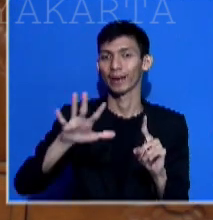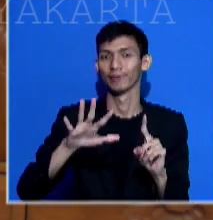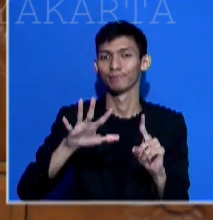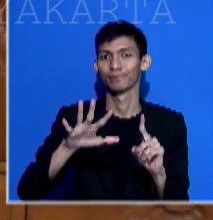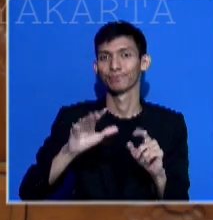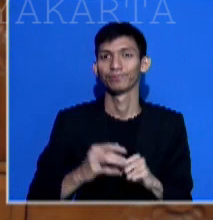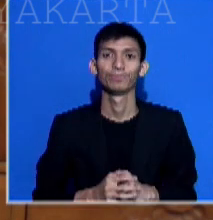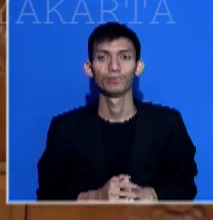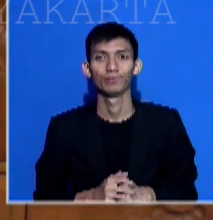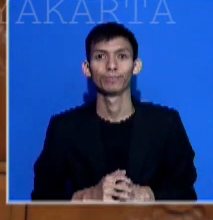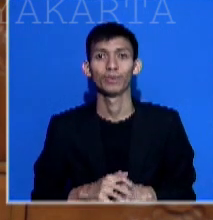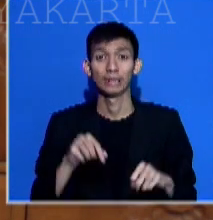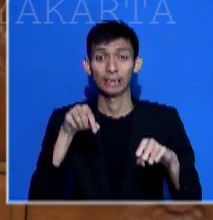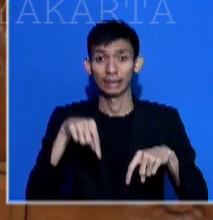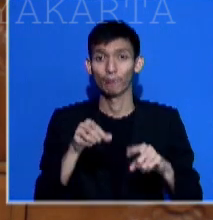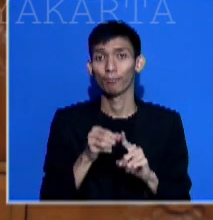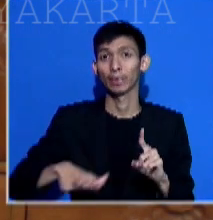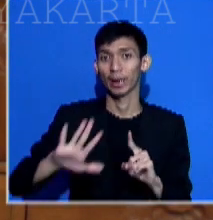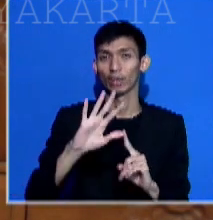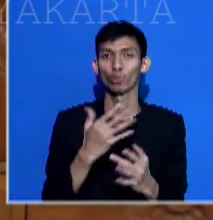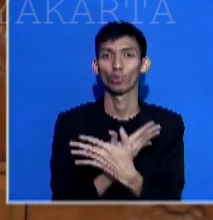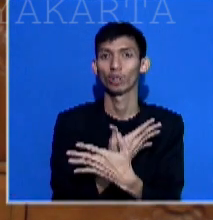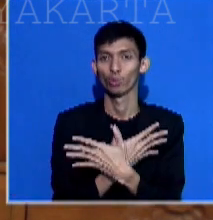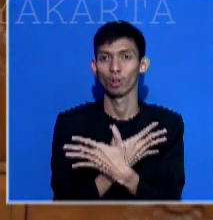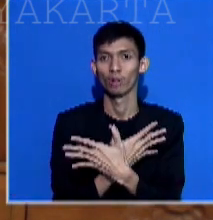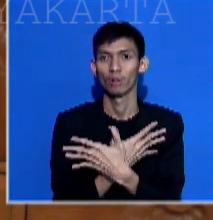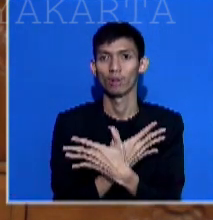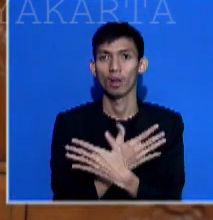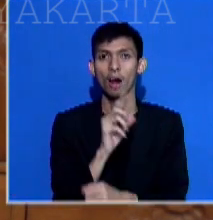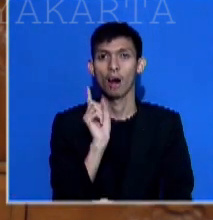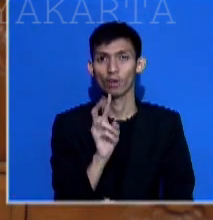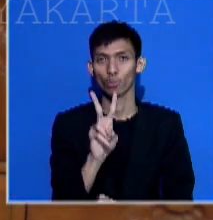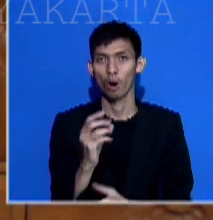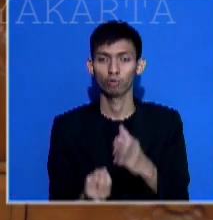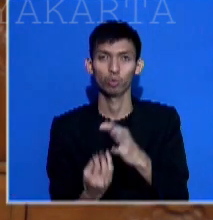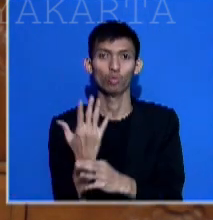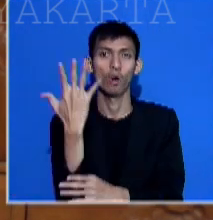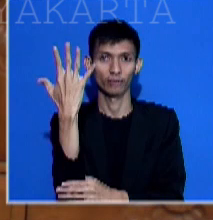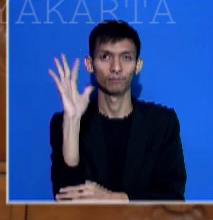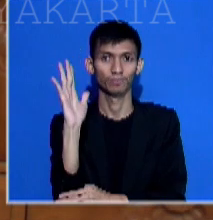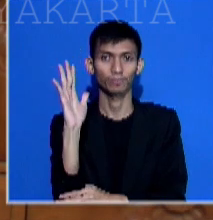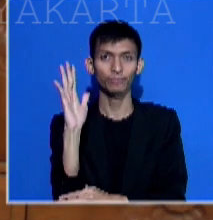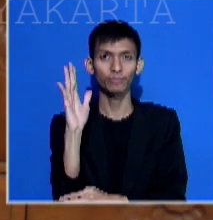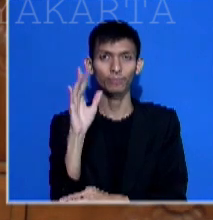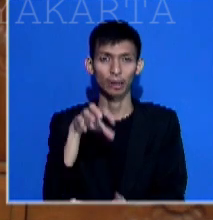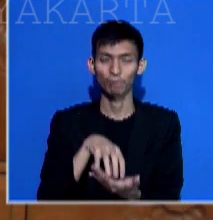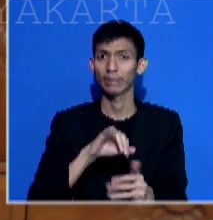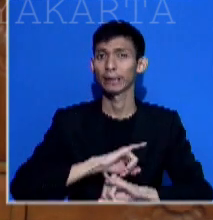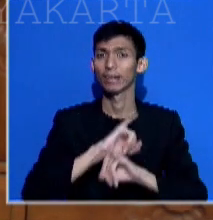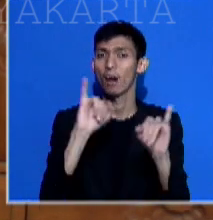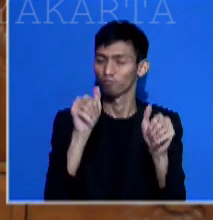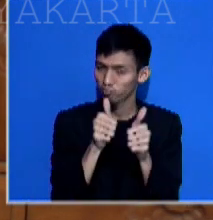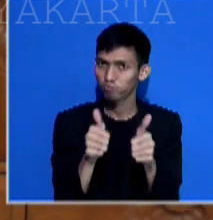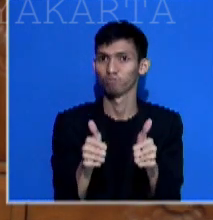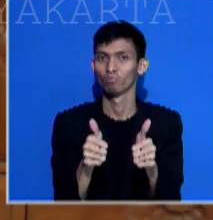ing Girikerto panggang Gunung Kidul. Wontenipun kekalih tanaman wau kejawi kangge damel endaing swasana ugi damel eduming